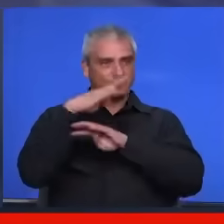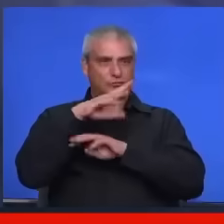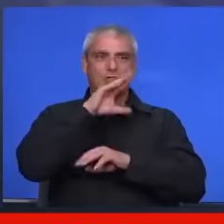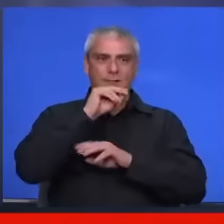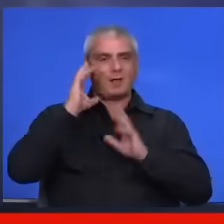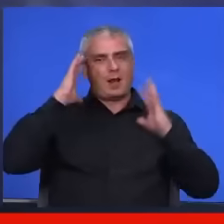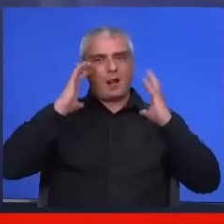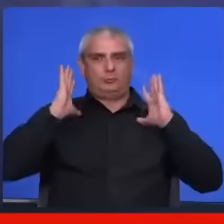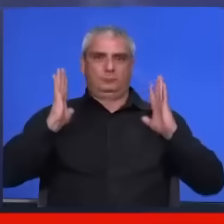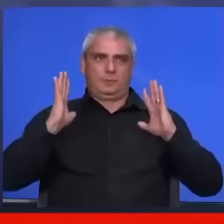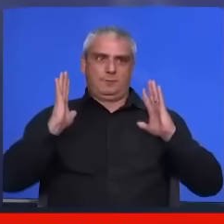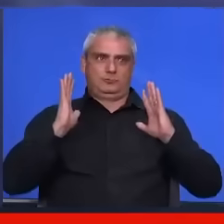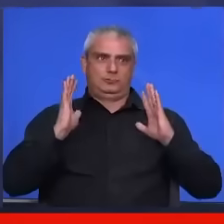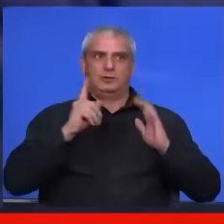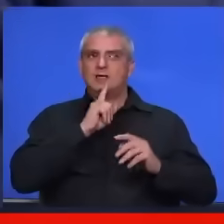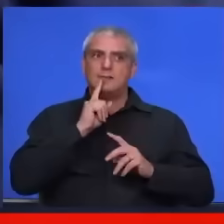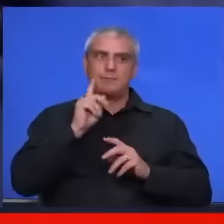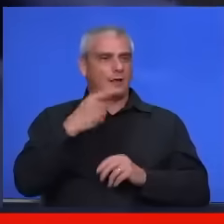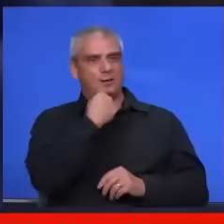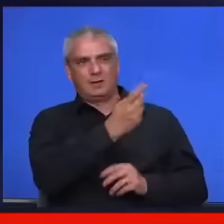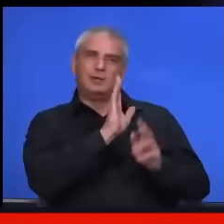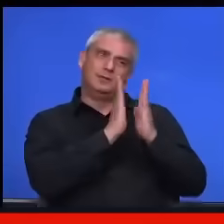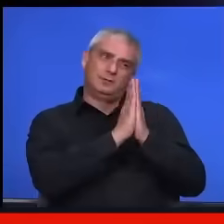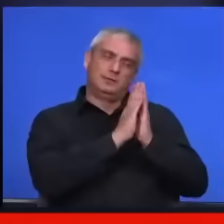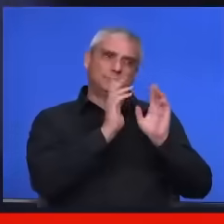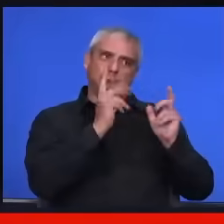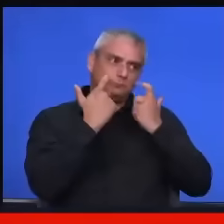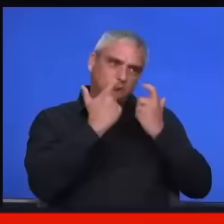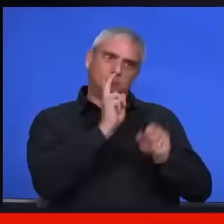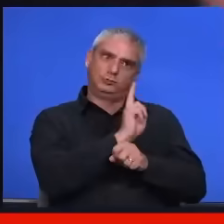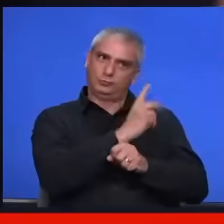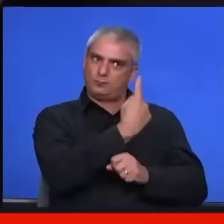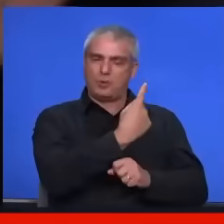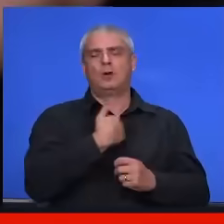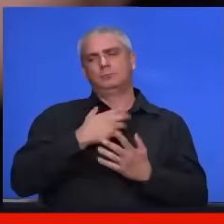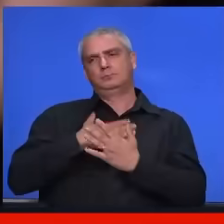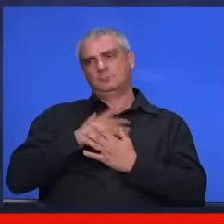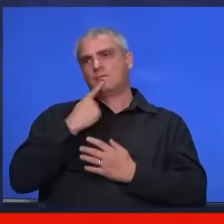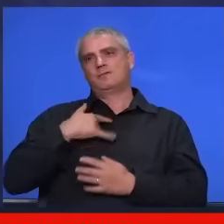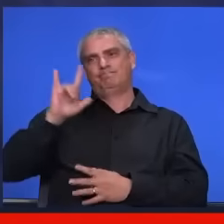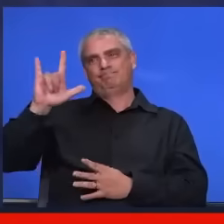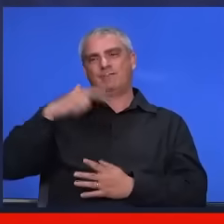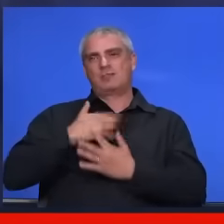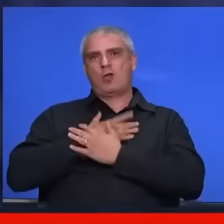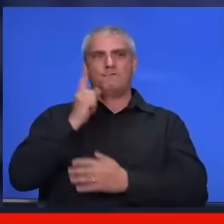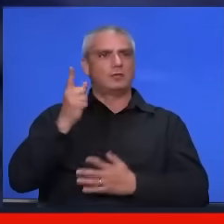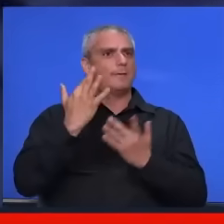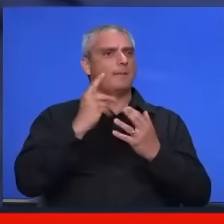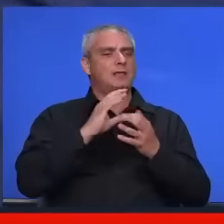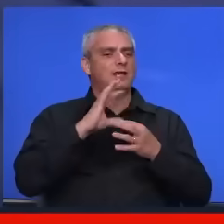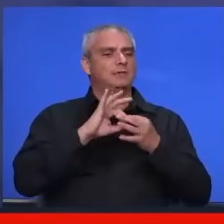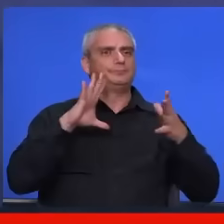לחוץ ממש. אמא שלי, תשמור על עצמך, תהיה ערני. משלם לה, אני אוהב אותך. מתי נותק